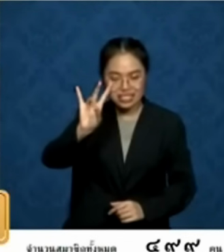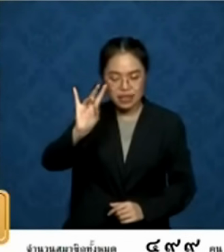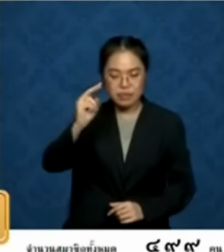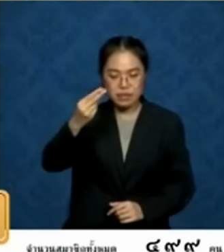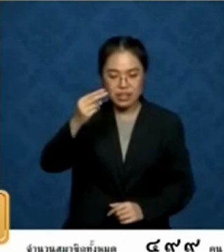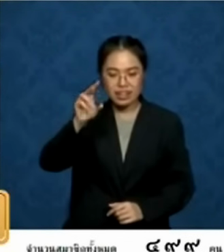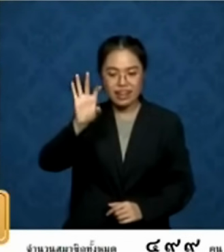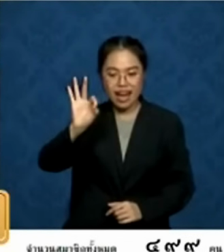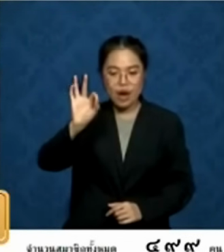179,600 คน